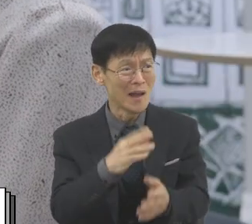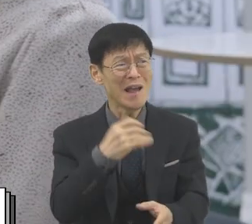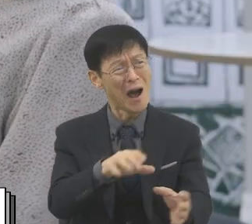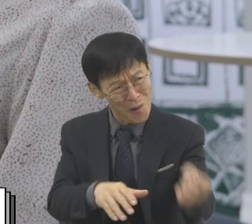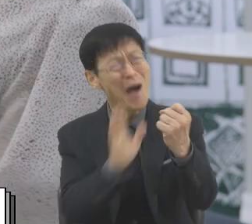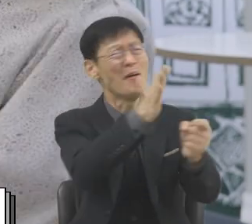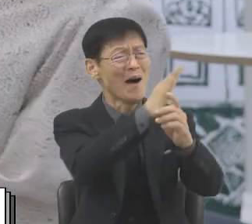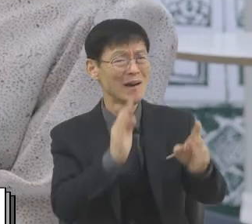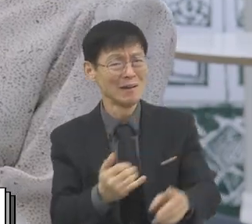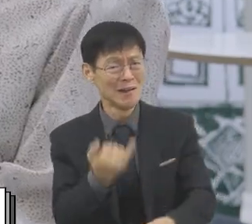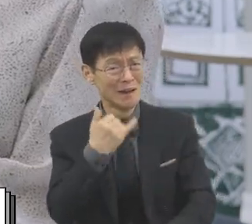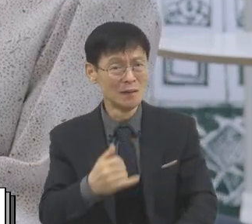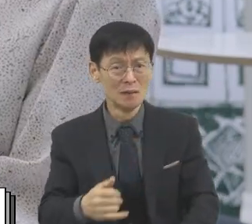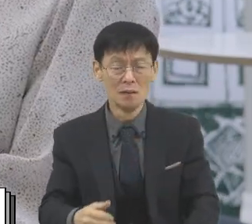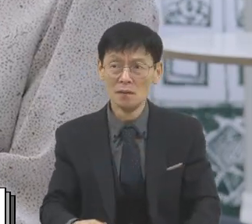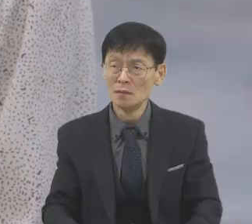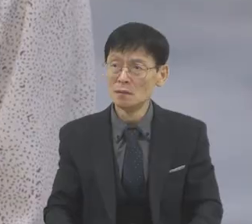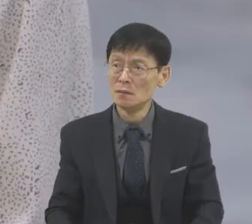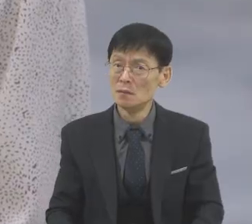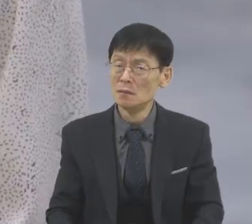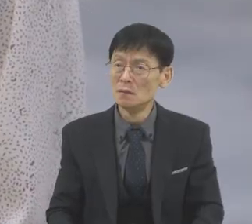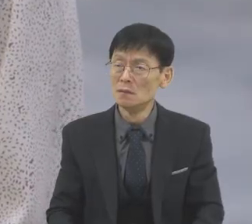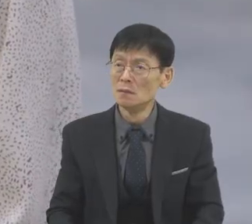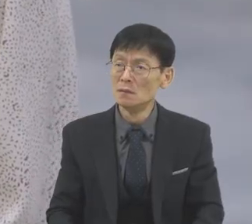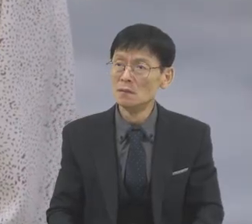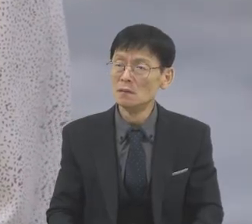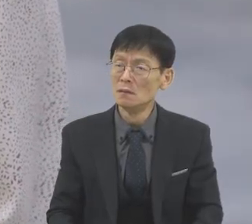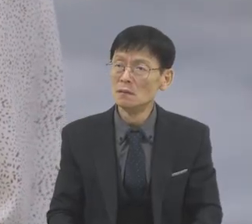동료끼리 왜 이래요, 섭섭하게.